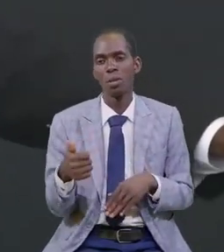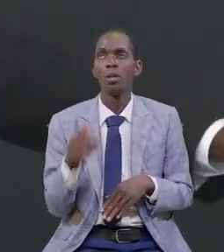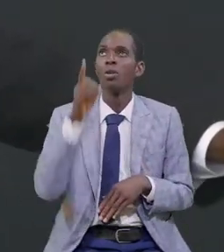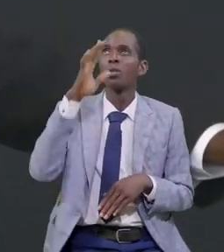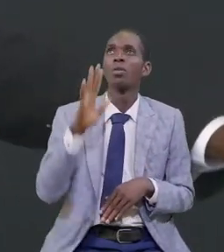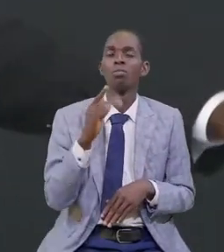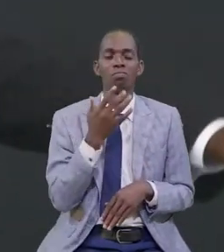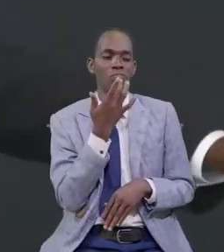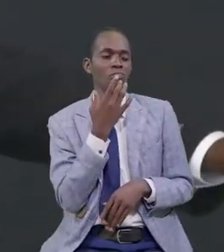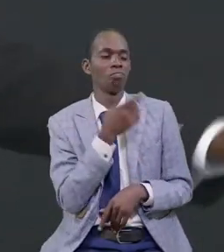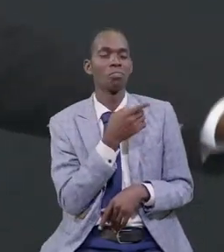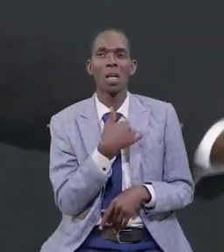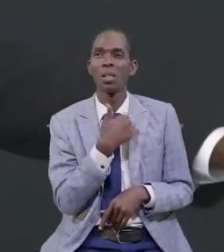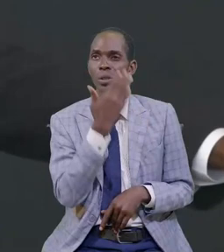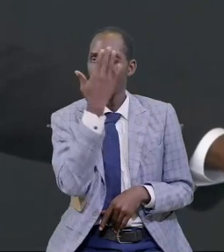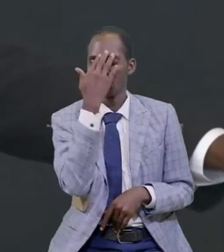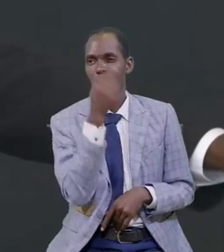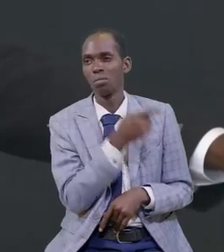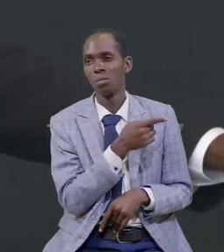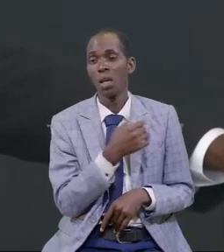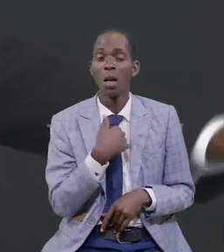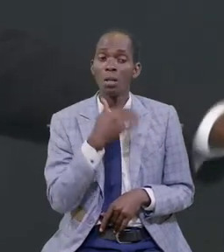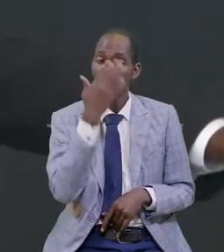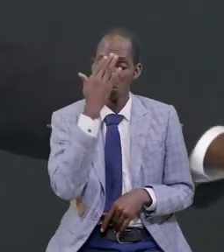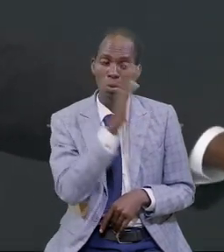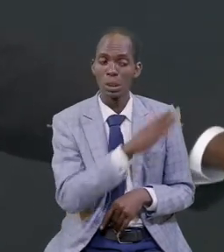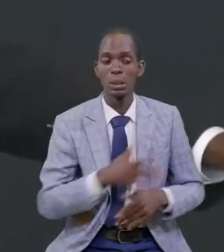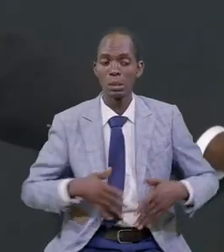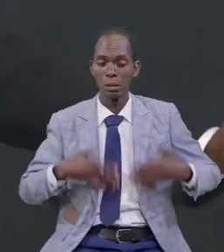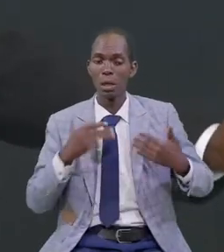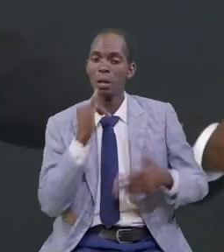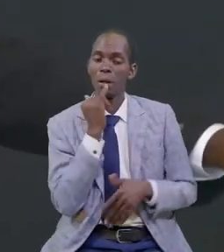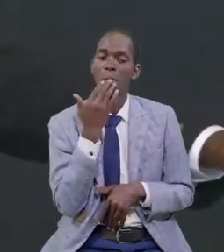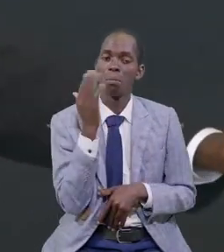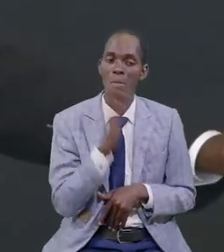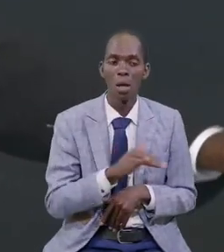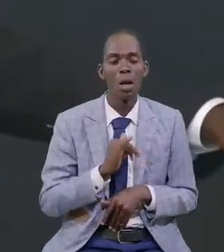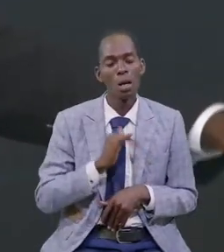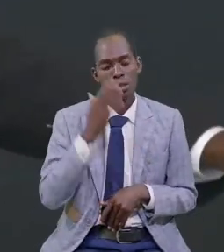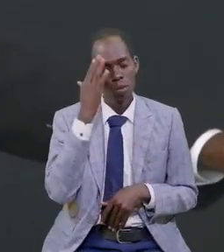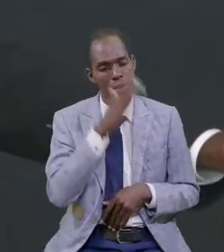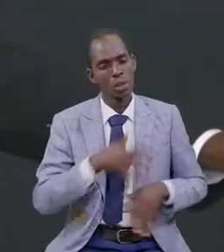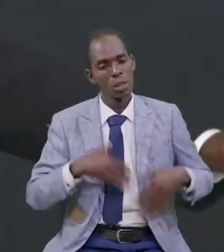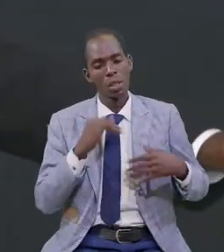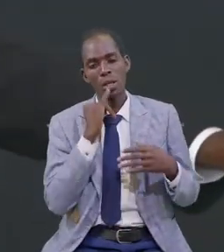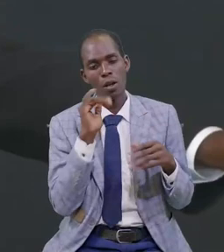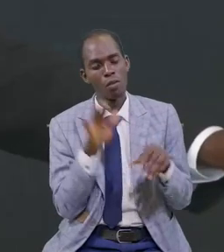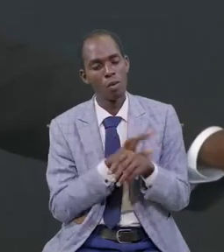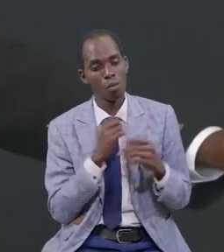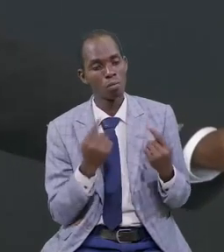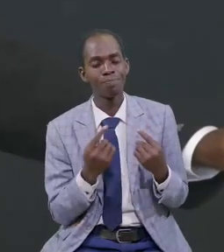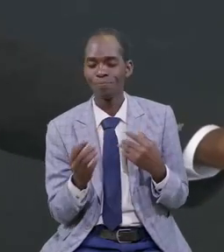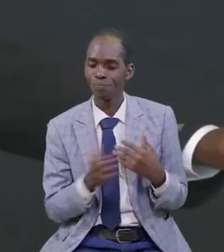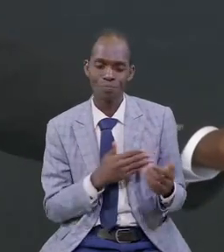ça dit je le connais je sais que sa vie est mauvaise je sais que sa vie est pécheresse mais tout de